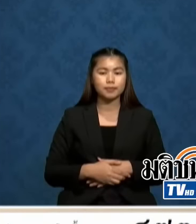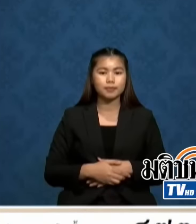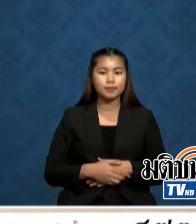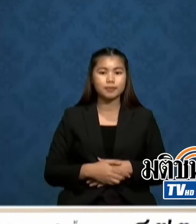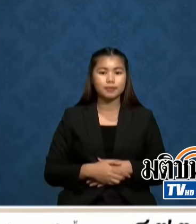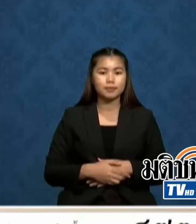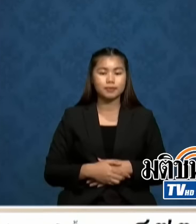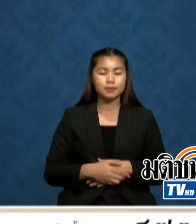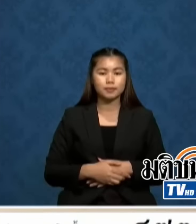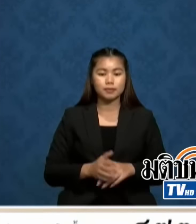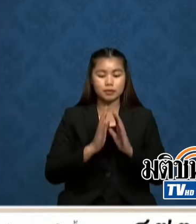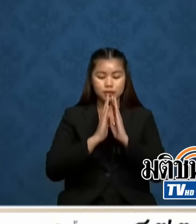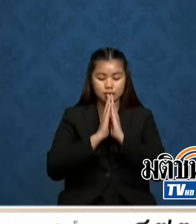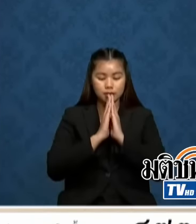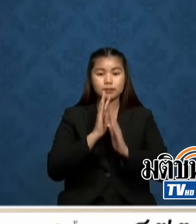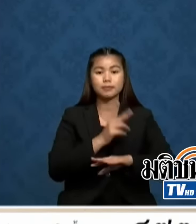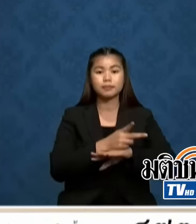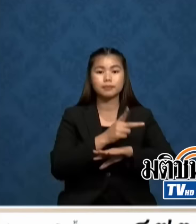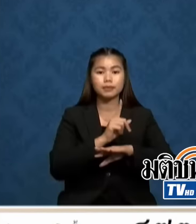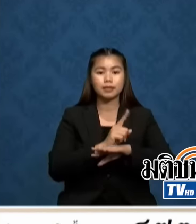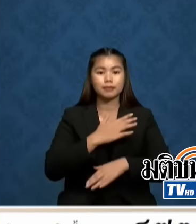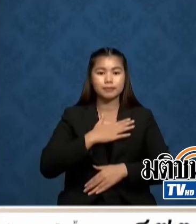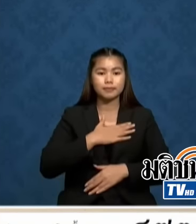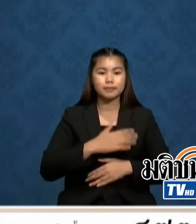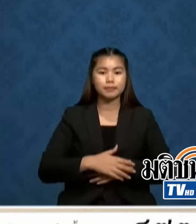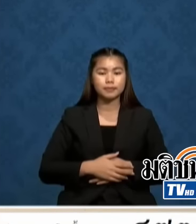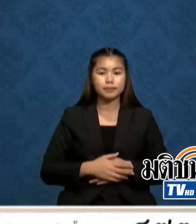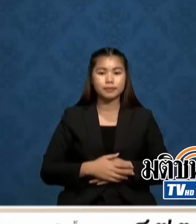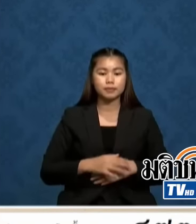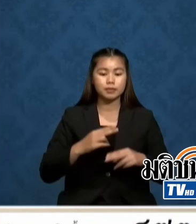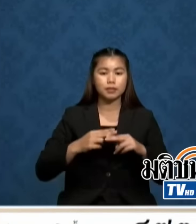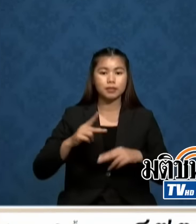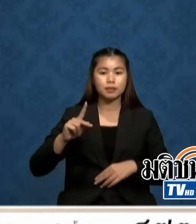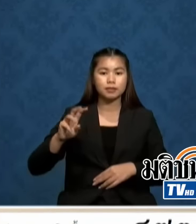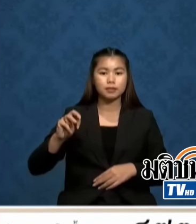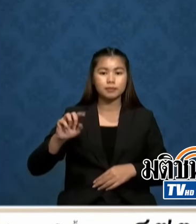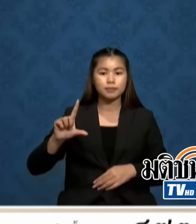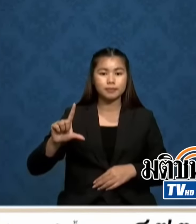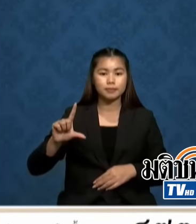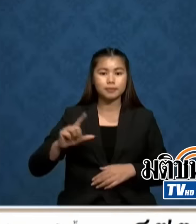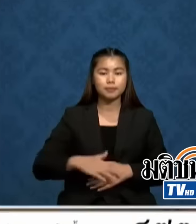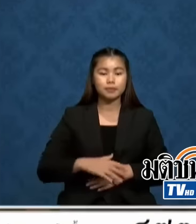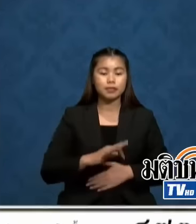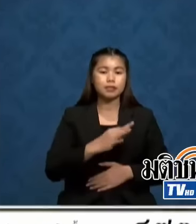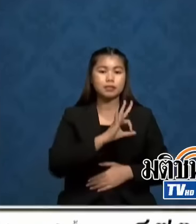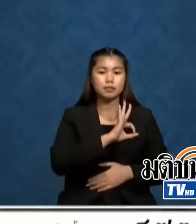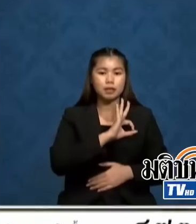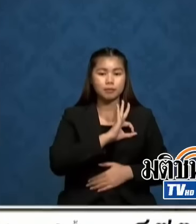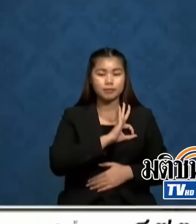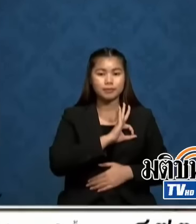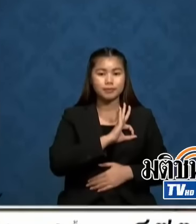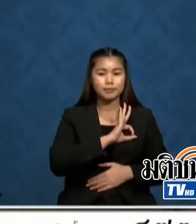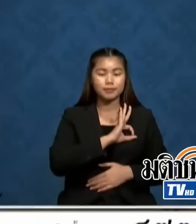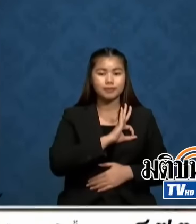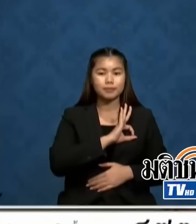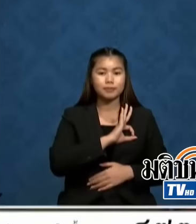ครับเรียนท่านประธานสภาที่ิเคารพผมกมลศักดิ์ลีวาเมาะสมาชิกสภาผู้แทนราษฎร